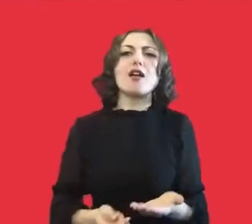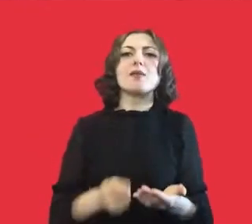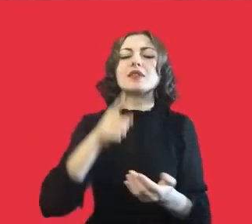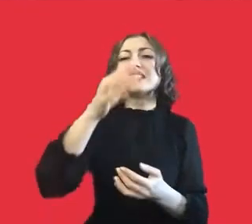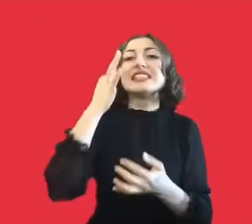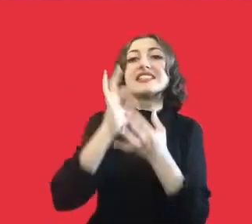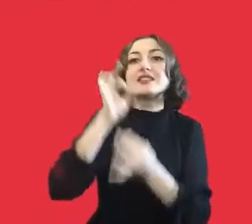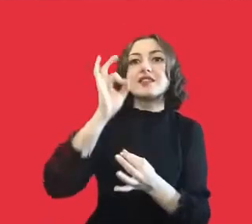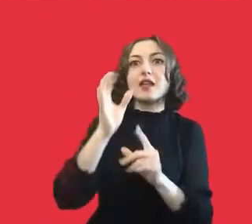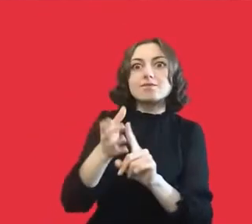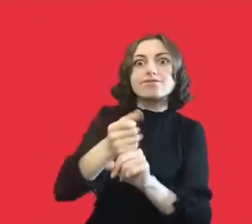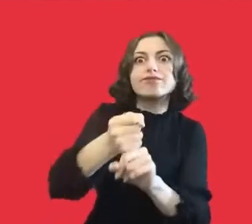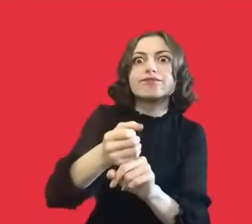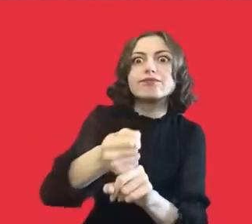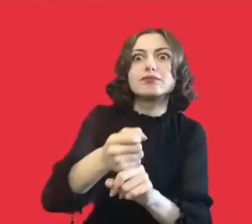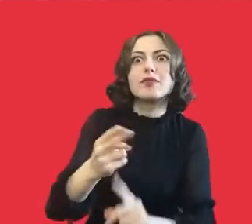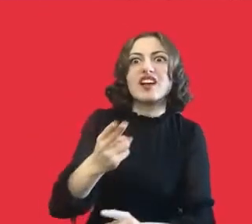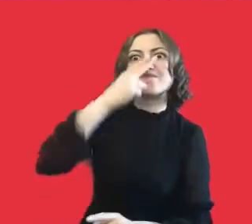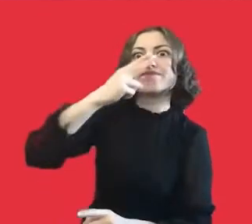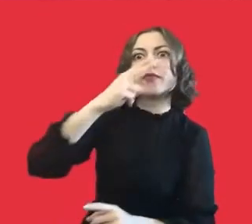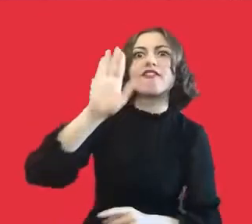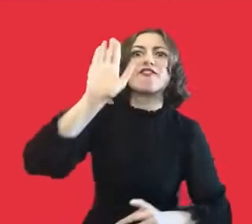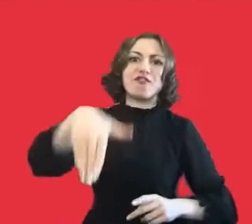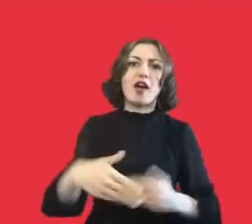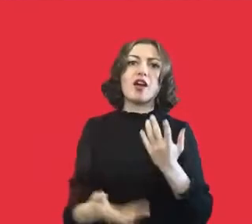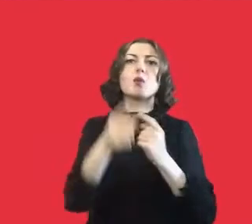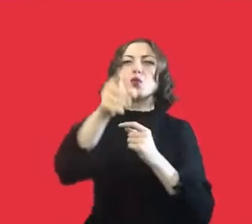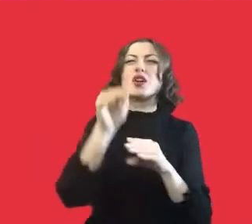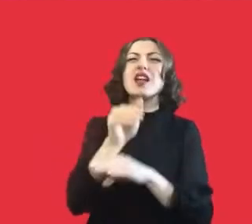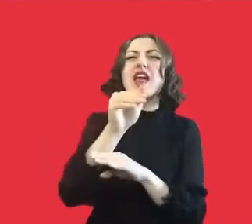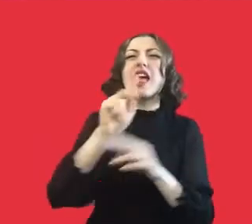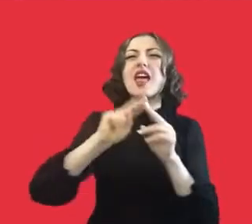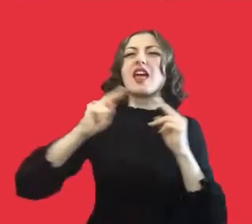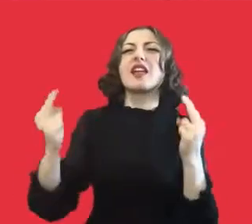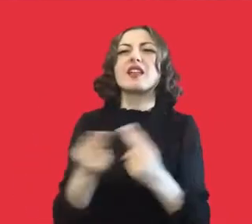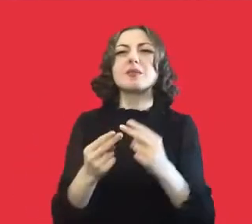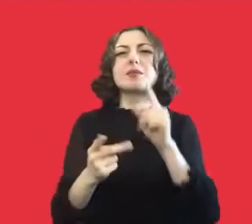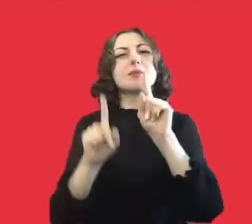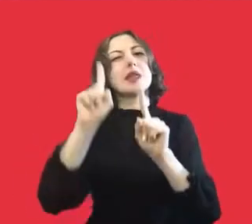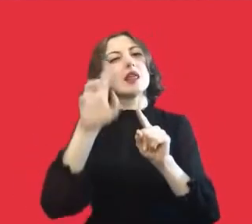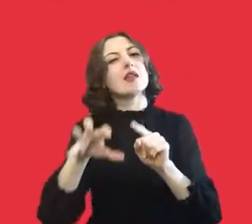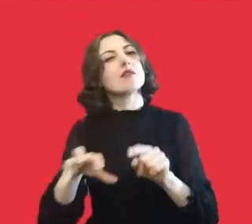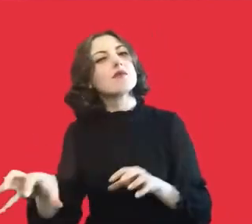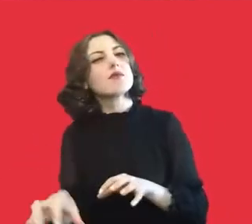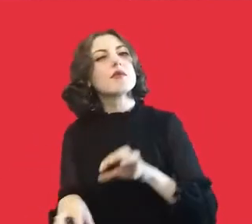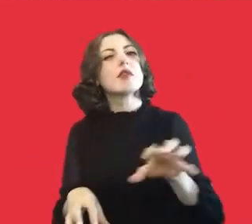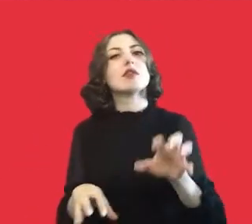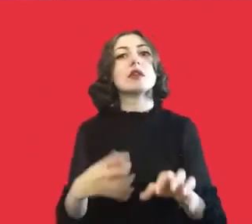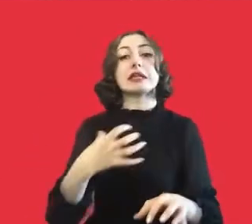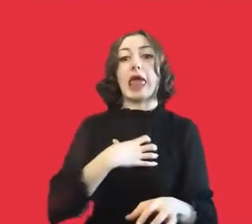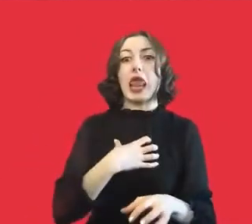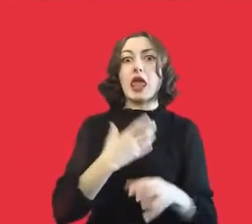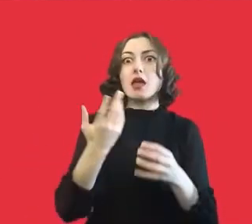ve bu içindeki yaşadığı dünyaya da o dünyanın bir takım yeni araçlarına da